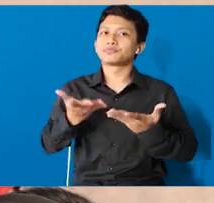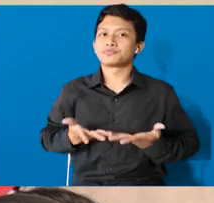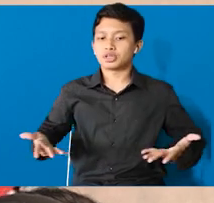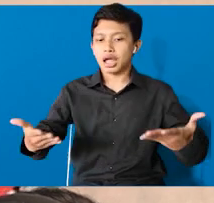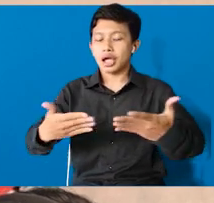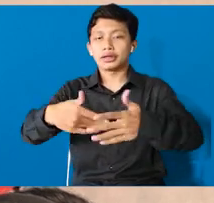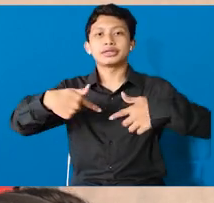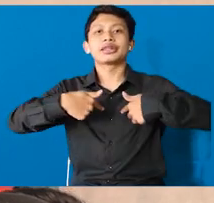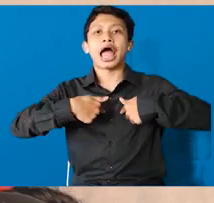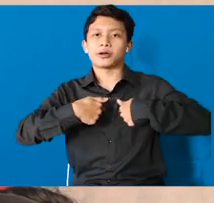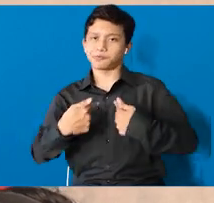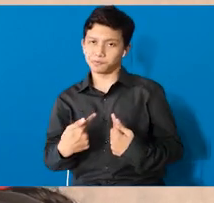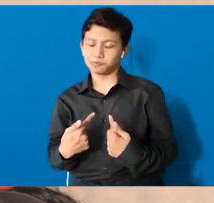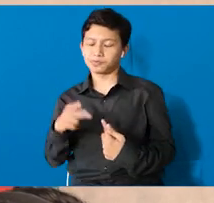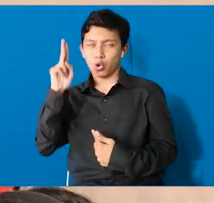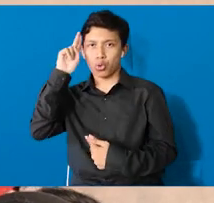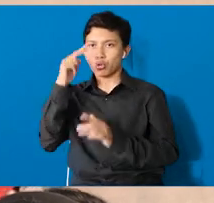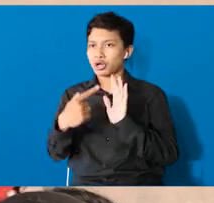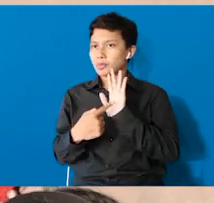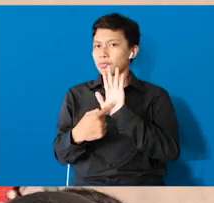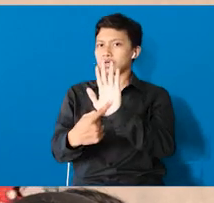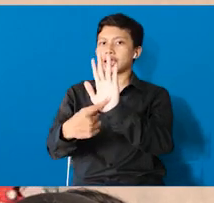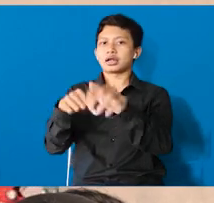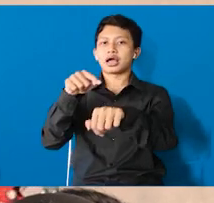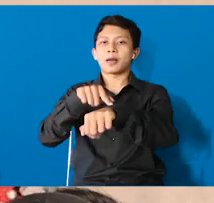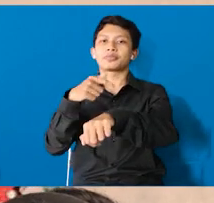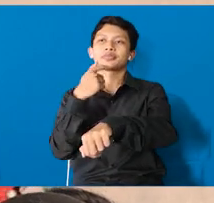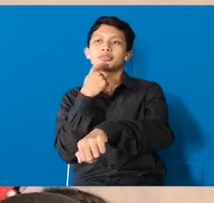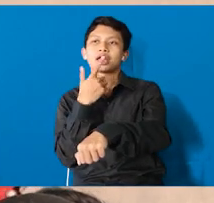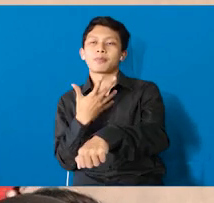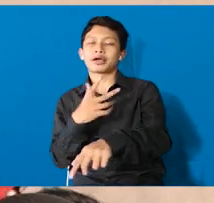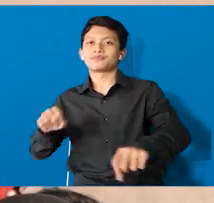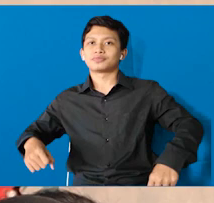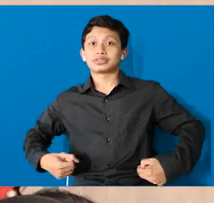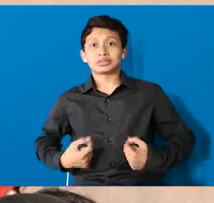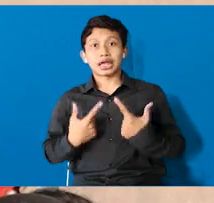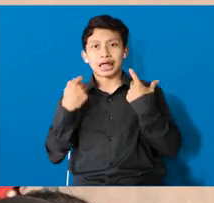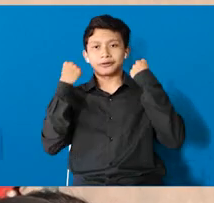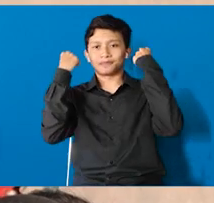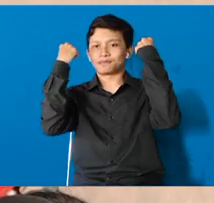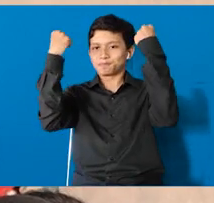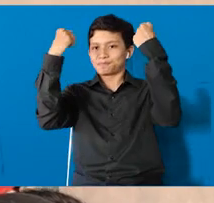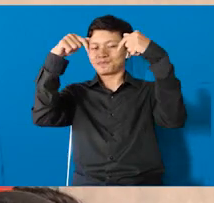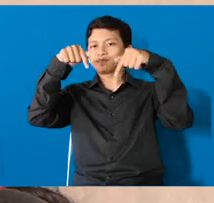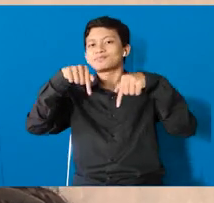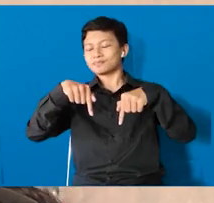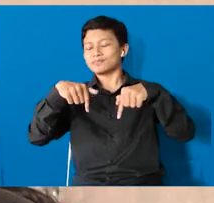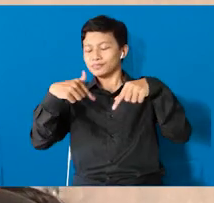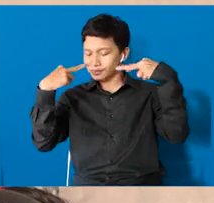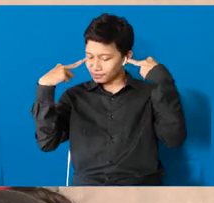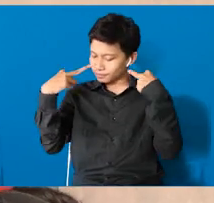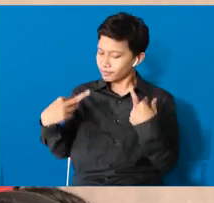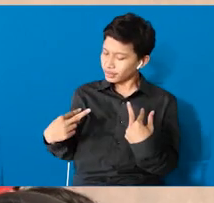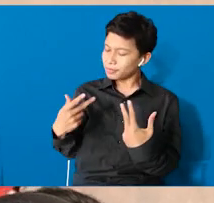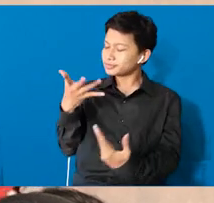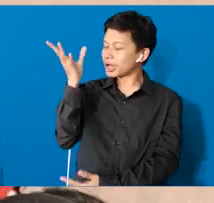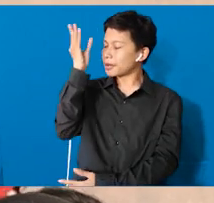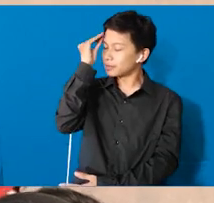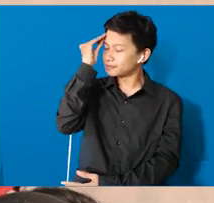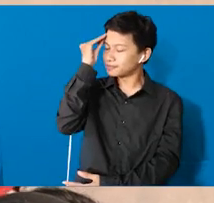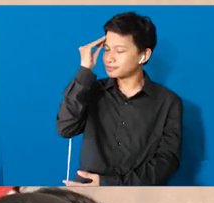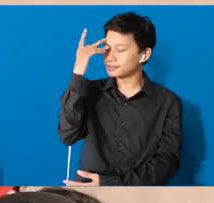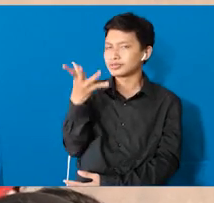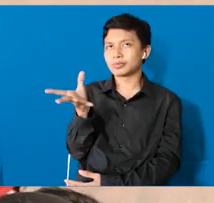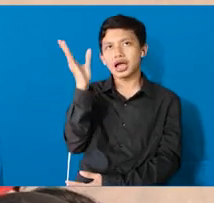sehingga bisa lebih baik untuk kedepannya, terutama dalam bidang kesehatan ini. Bisa mengontrol, misalnya kita punya masalah gigi ini, kita